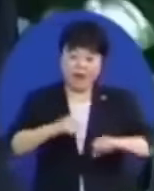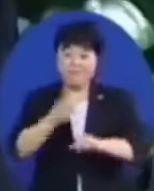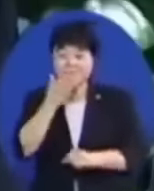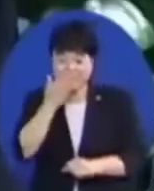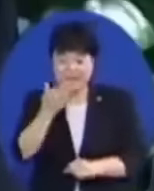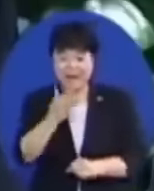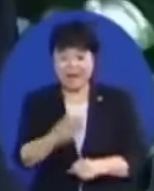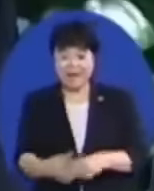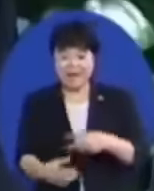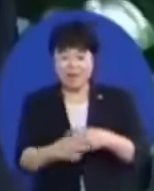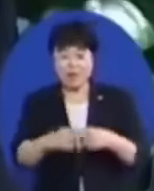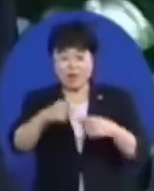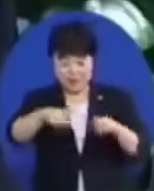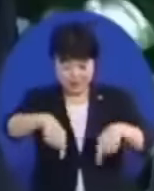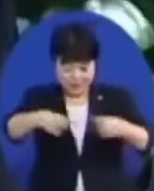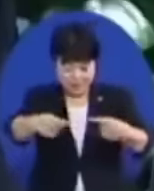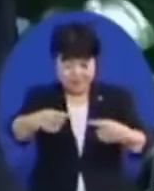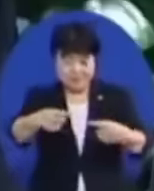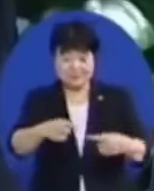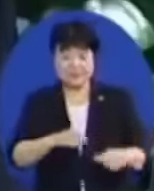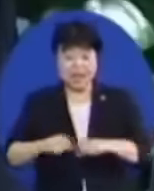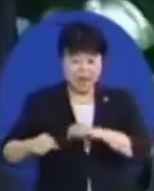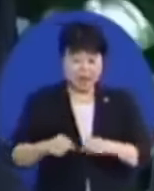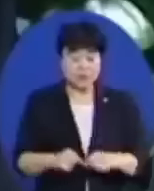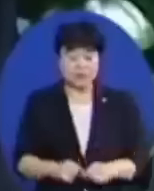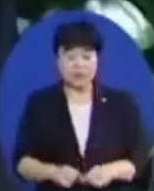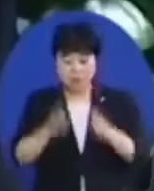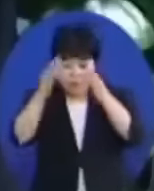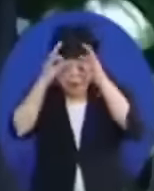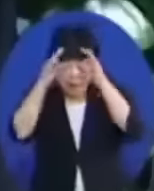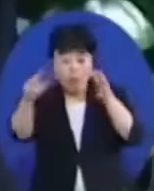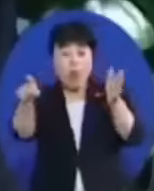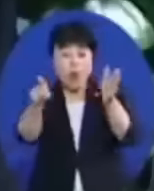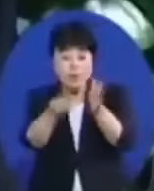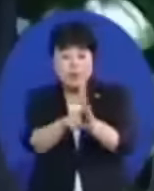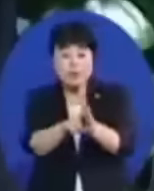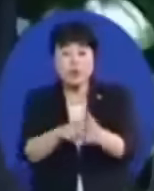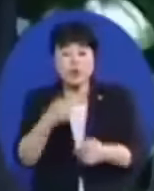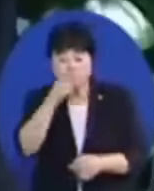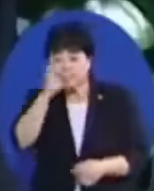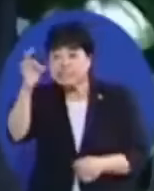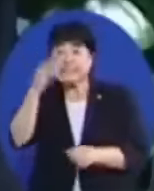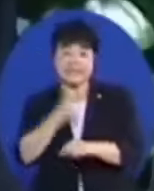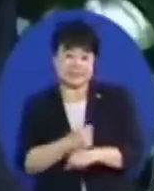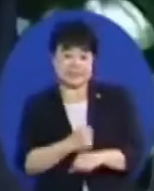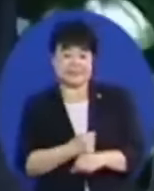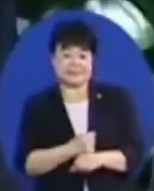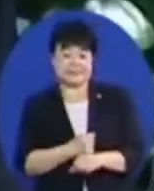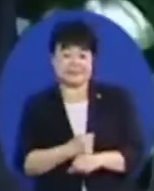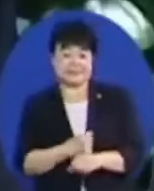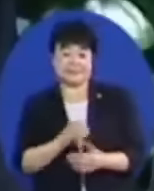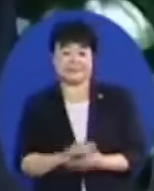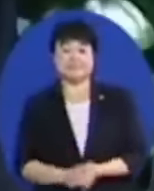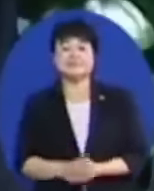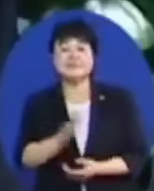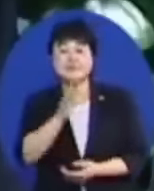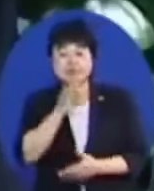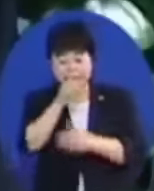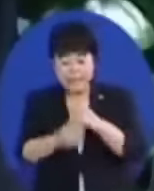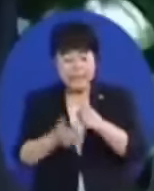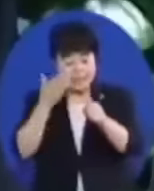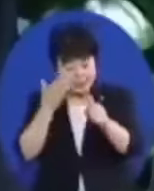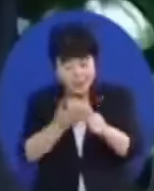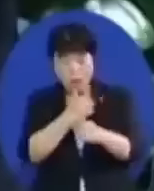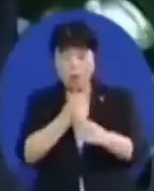걸어서 병원에 출입을 하고 사회활동을 하는 자기를 바라보고 믿고 입술로 시인한 것입니다. 그녀는 늘 하나님이